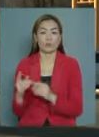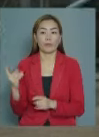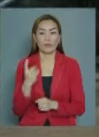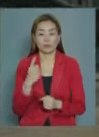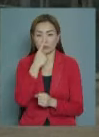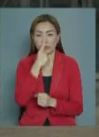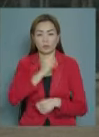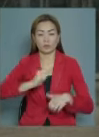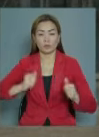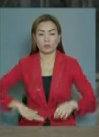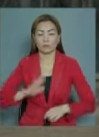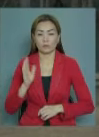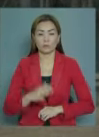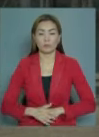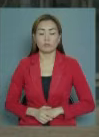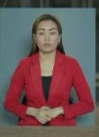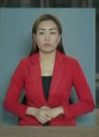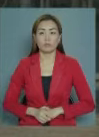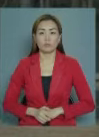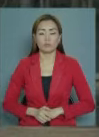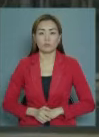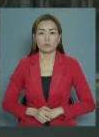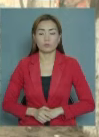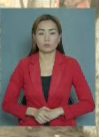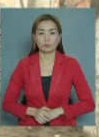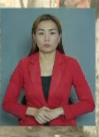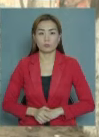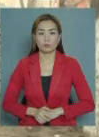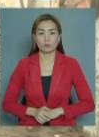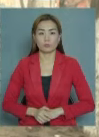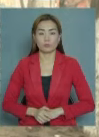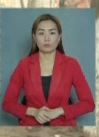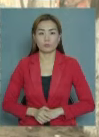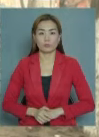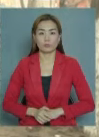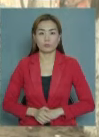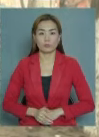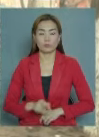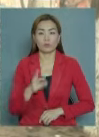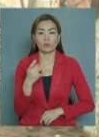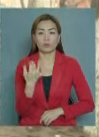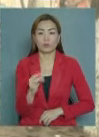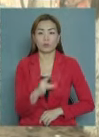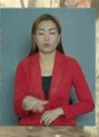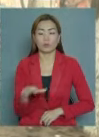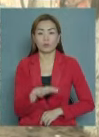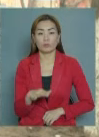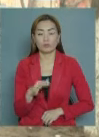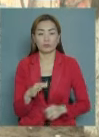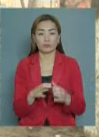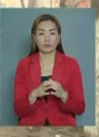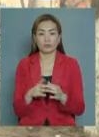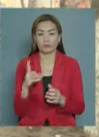иелері жақын арада қоныс тойын тойлайды деп сендірді құрылыс басқармасындағылар. Жылой ауданы Құлсар қаласындағы Атырау ықшам